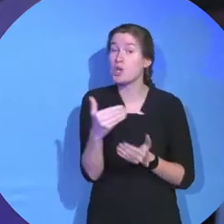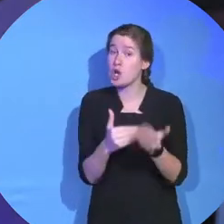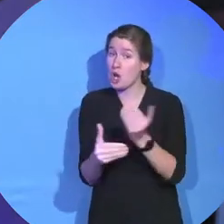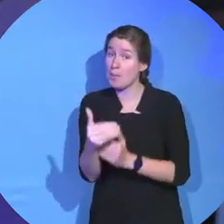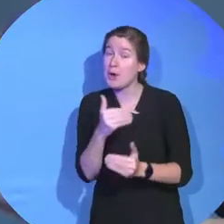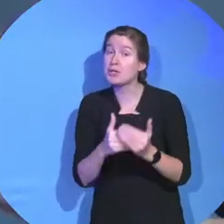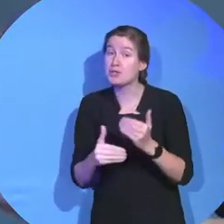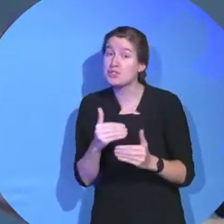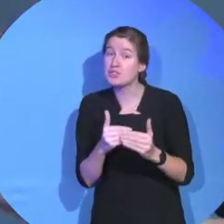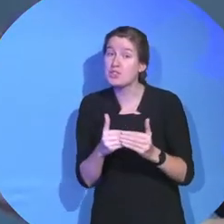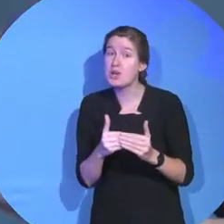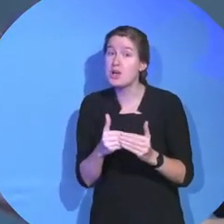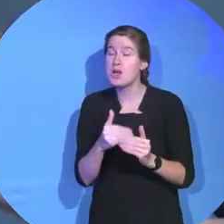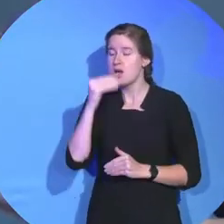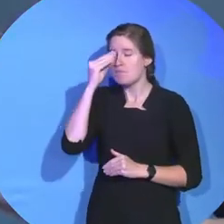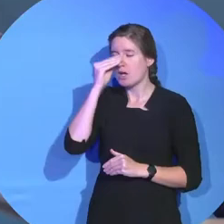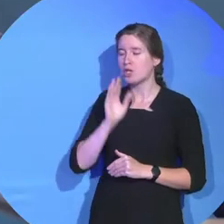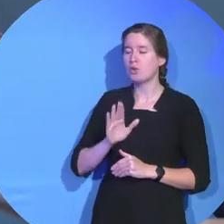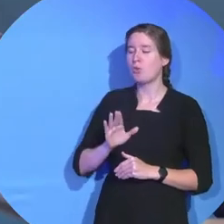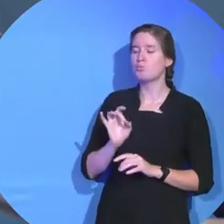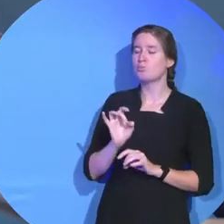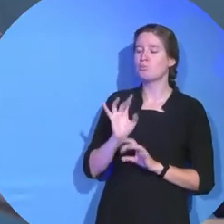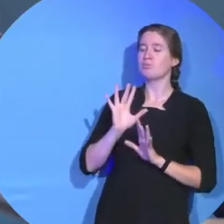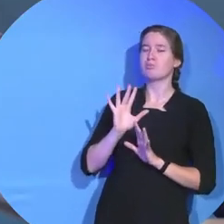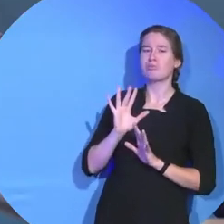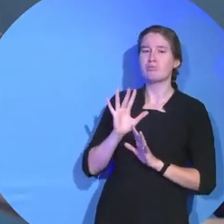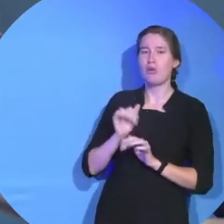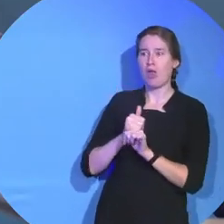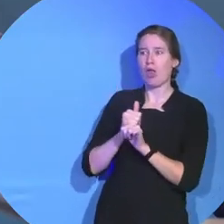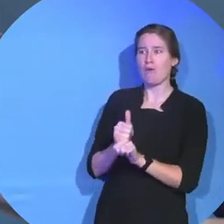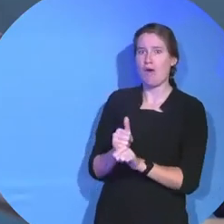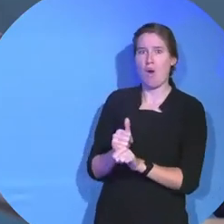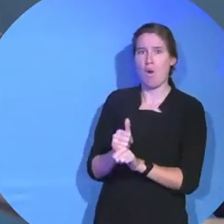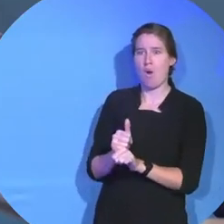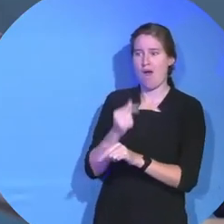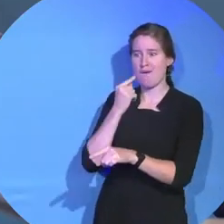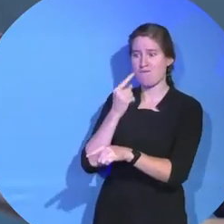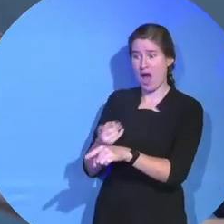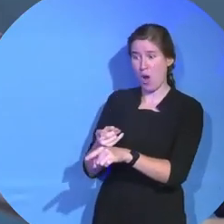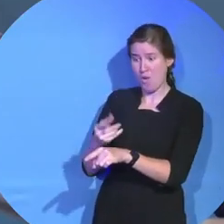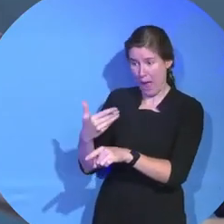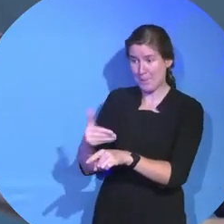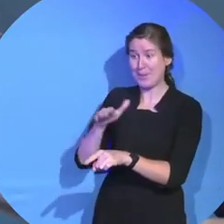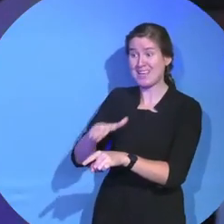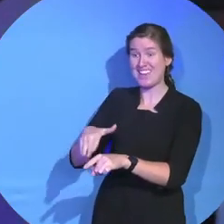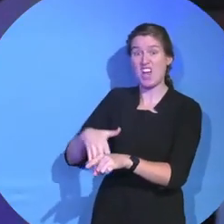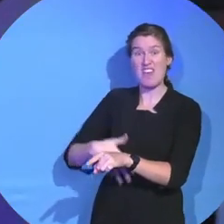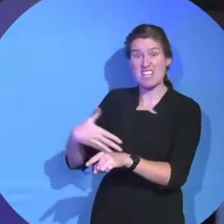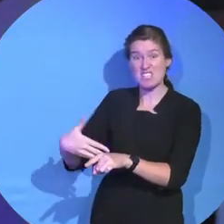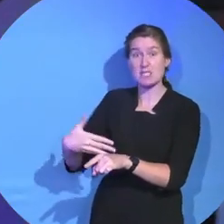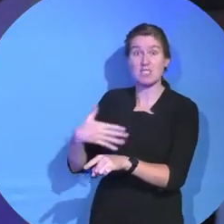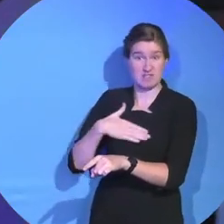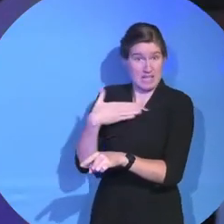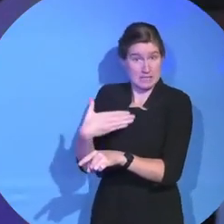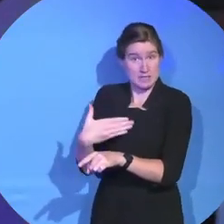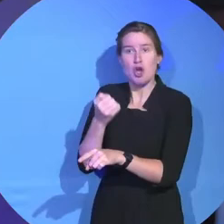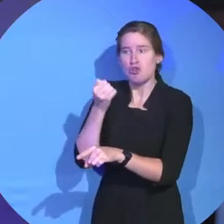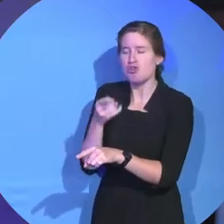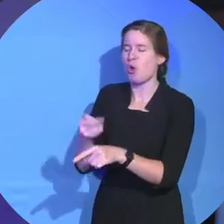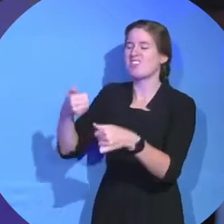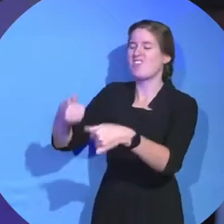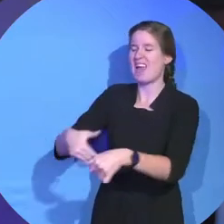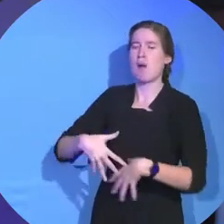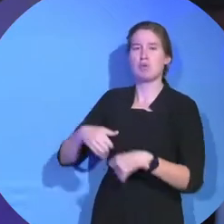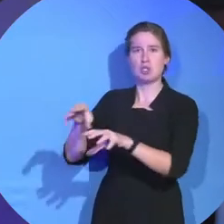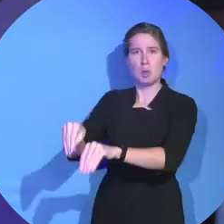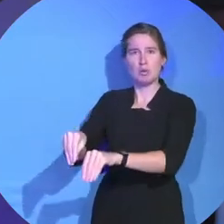mannen het laten afweten, dat ze eigenlijk indirect daardoor de vrouw met een kinderwens dwingen om die abortus te doen, omdat hij haar in de steek laat. Ja. Ja, we willen mannen ook